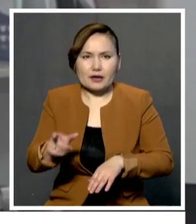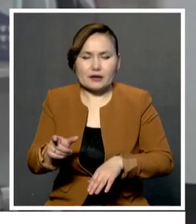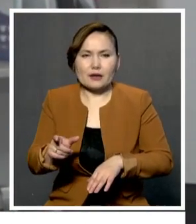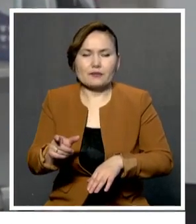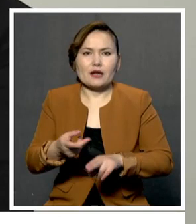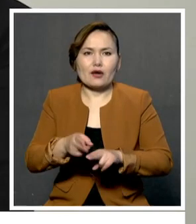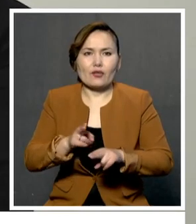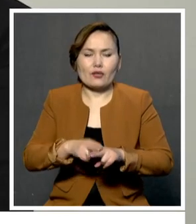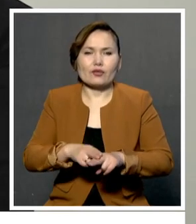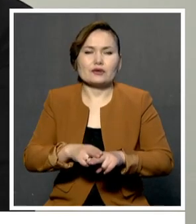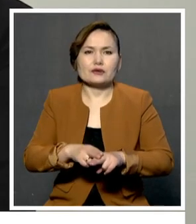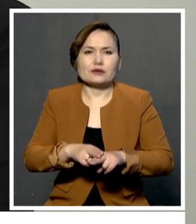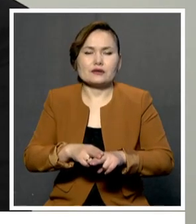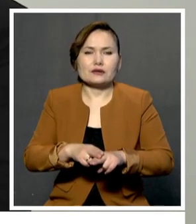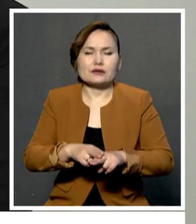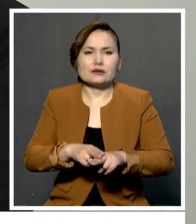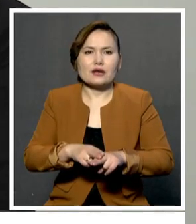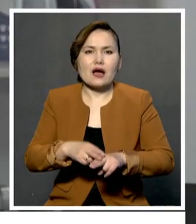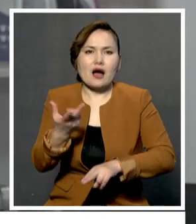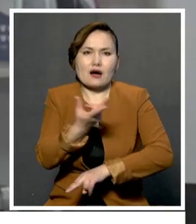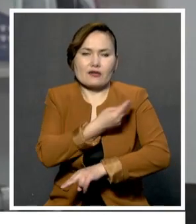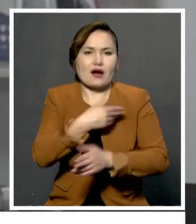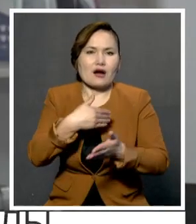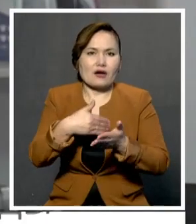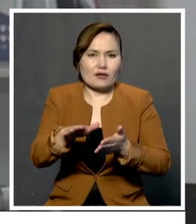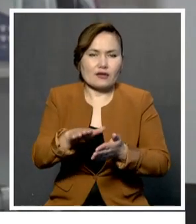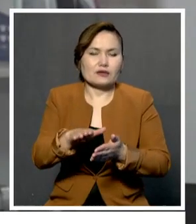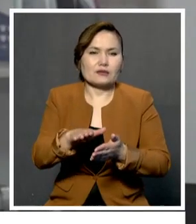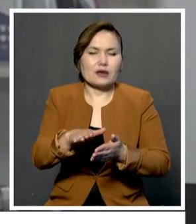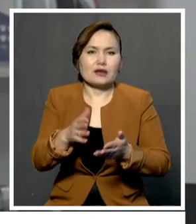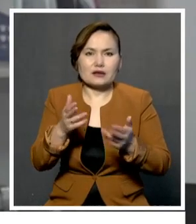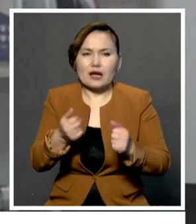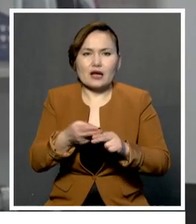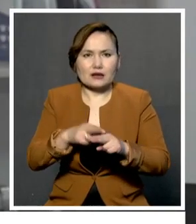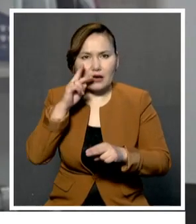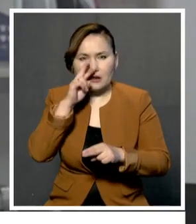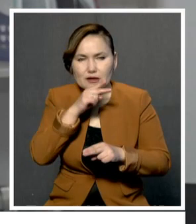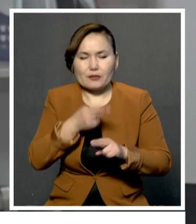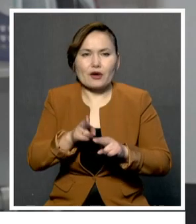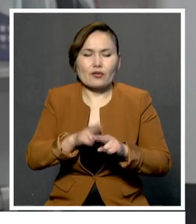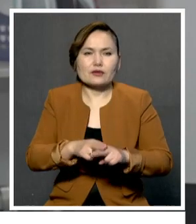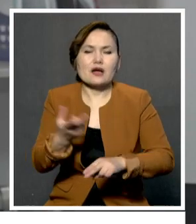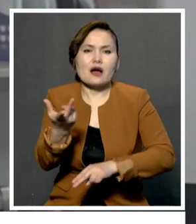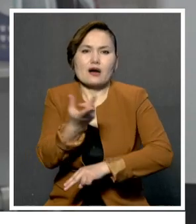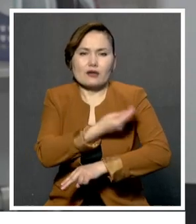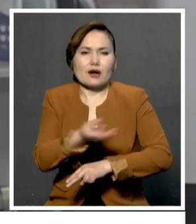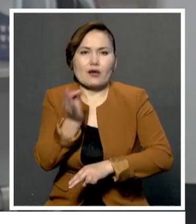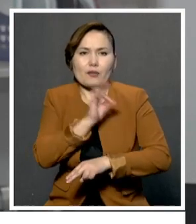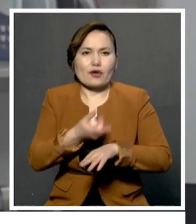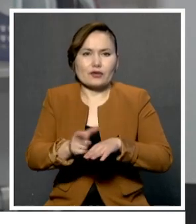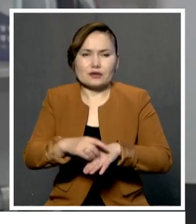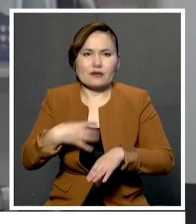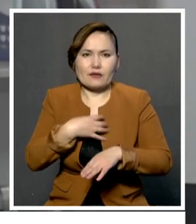деп ойлайды. Бұл қате түсінік. Өмірге қатерлі кері әсерлері тіркелмеді.